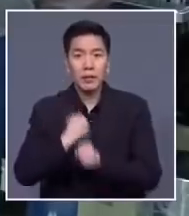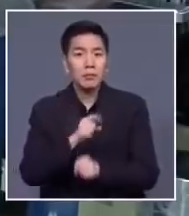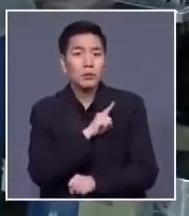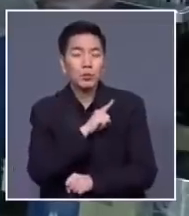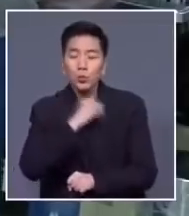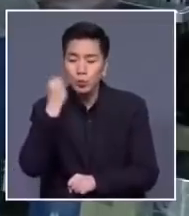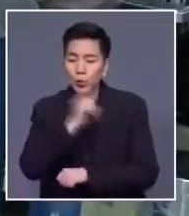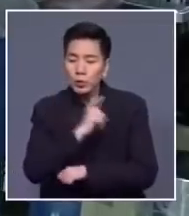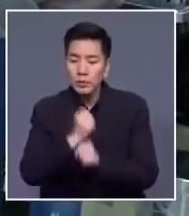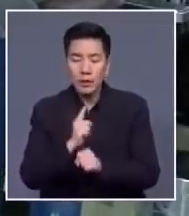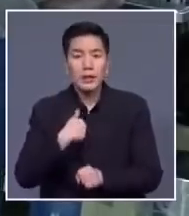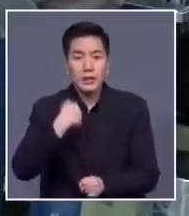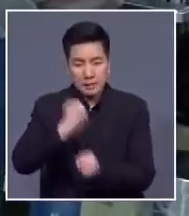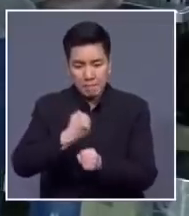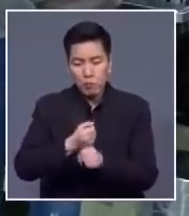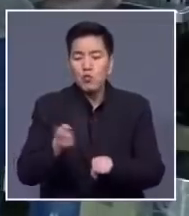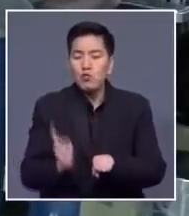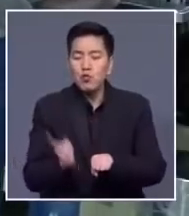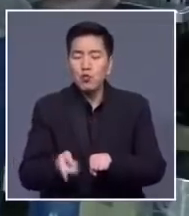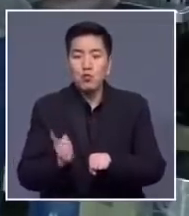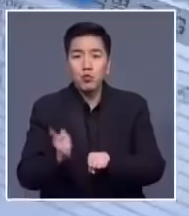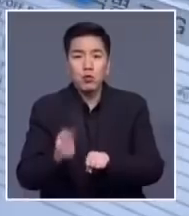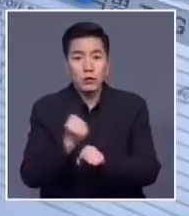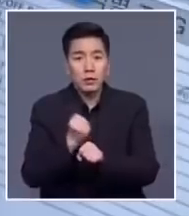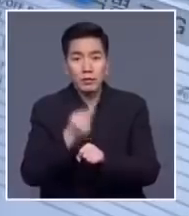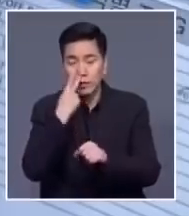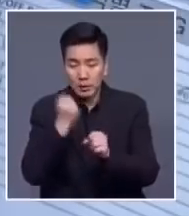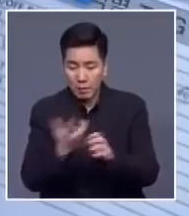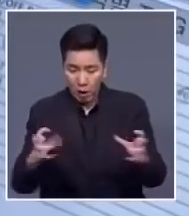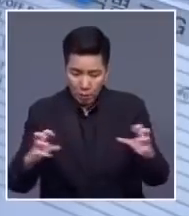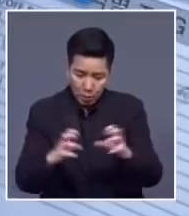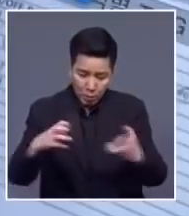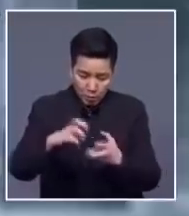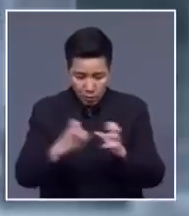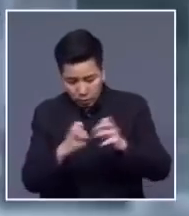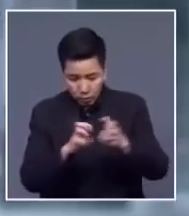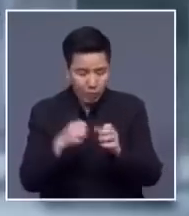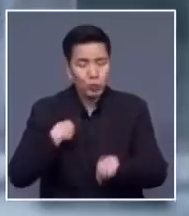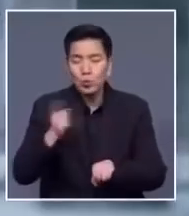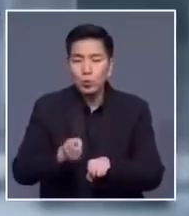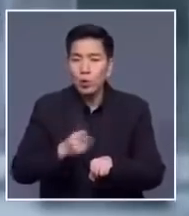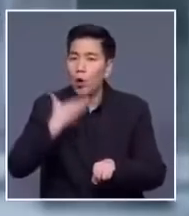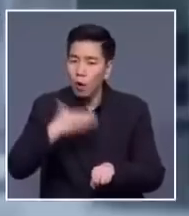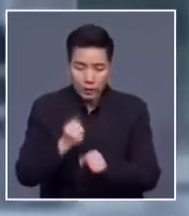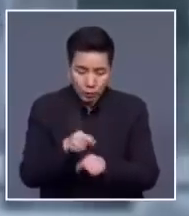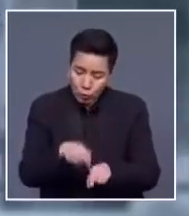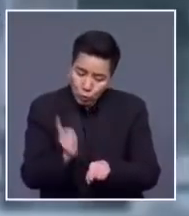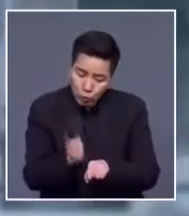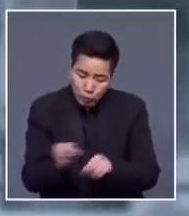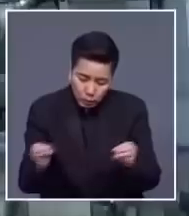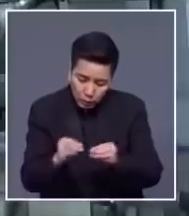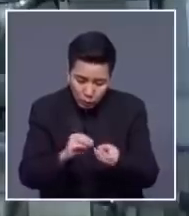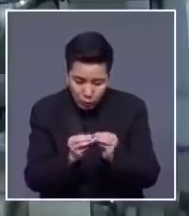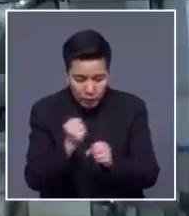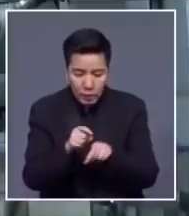บ้างครับ ก็ทำงานอย่างนี้ประจำนะครับทำงานประกอบไปประกอบก็ประกอบประจำครับตลอดครับ คือ